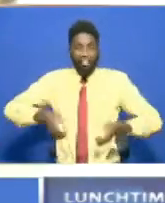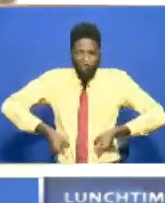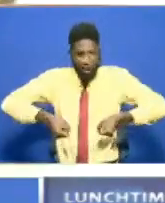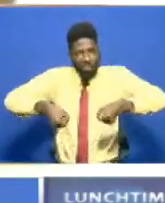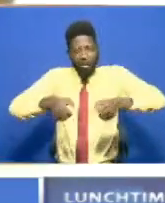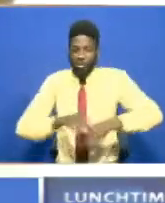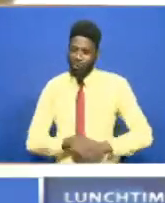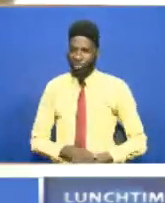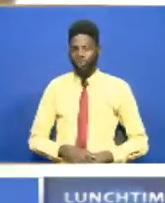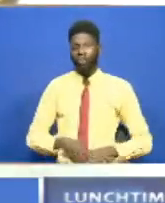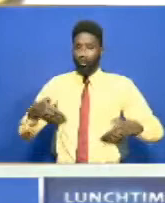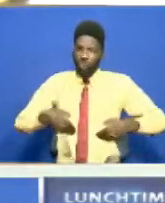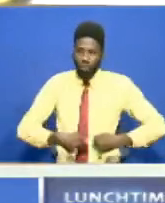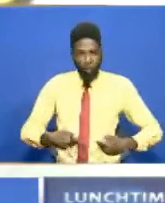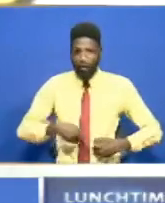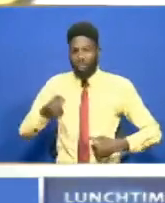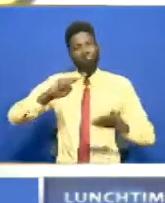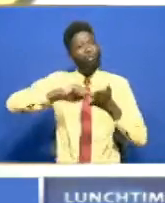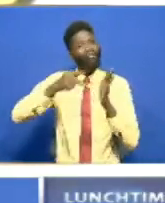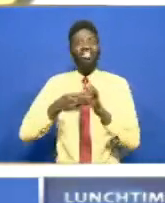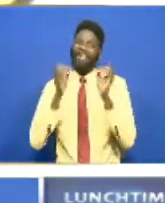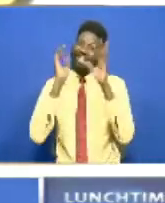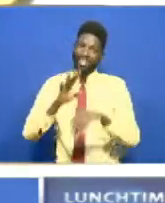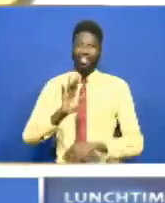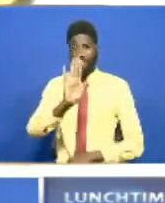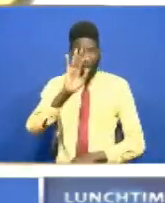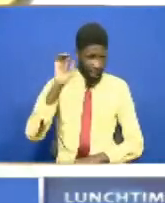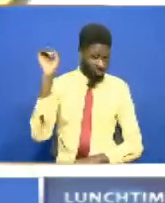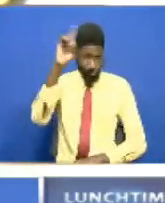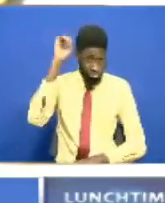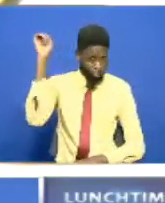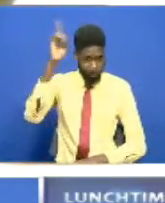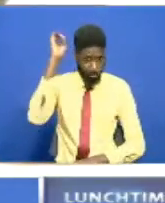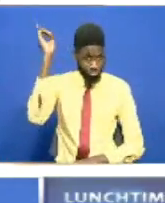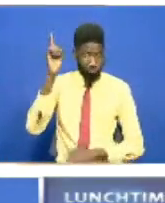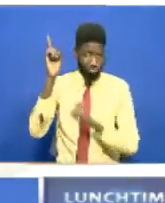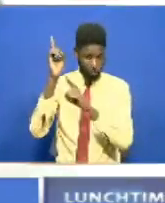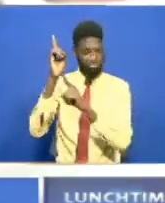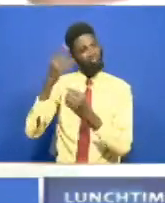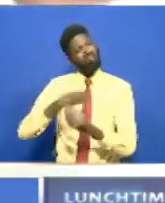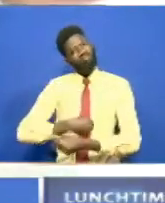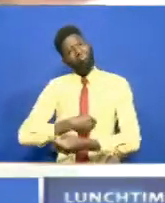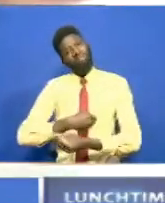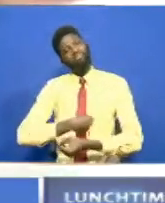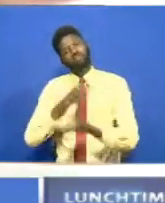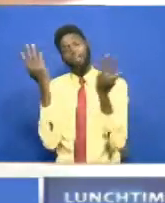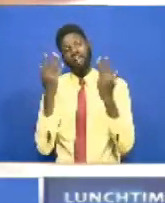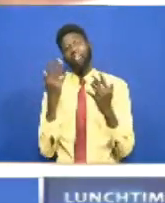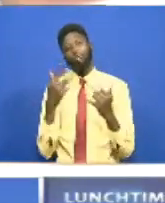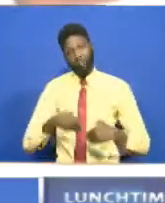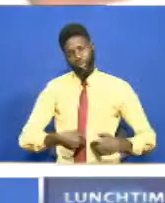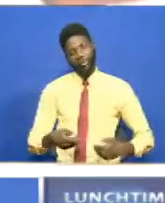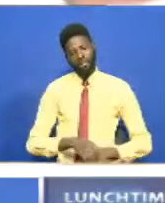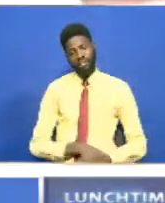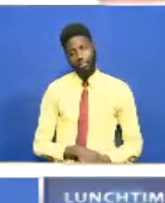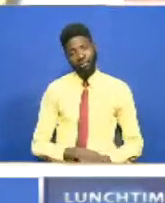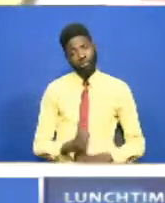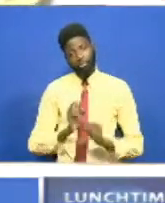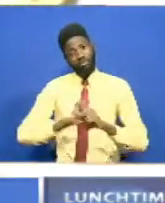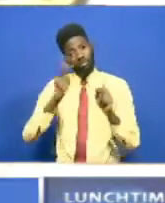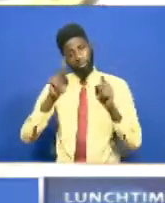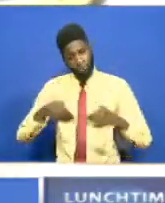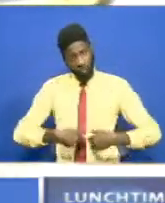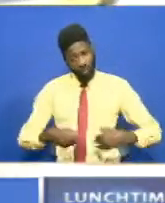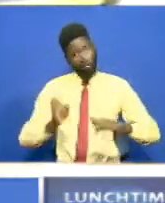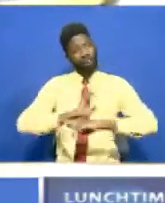kandarasi. Pate hiyo helicopter yako ambayo na wewe unatembea naye. Sivyo ni sawa sawa? Kijana mko